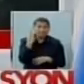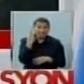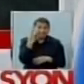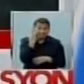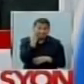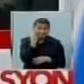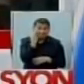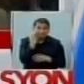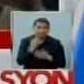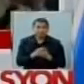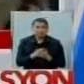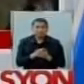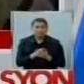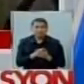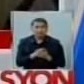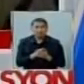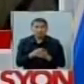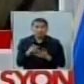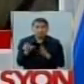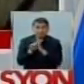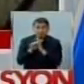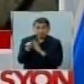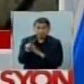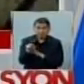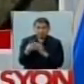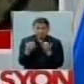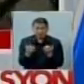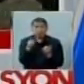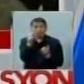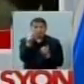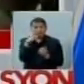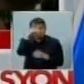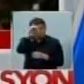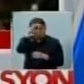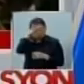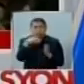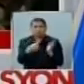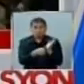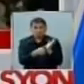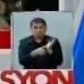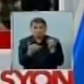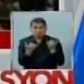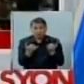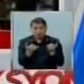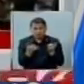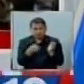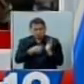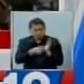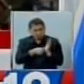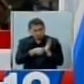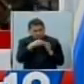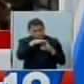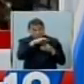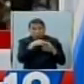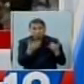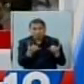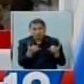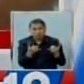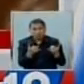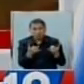Si Lolo Melchor. Kanina pa siya alas 6 dito. Ito, bumaboto na siya ngayon. Ngayon, ang mangyayari dyan, hindi na siya yung magpapasok